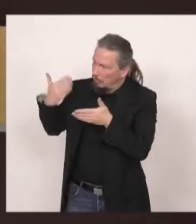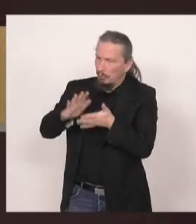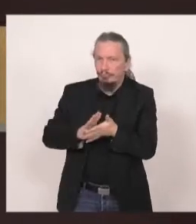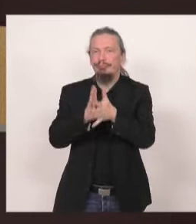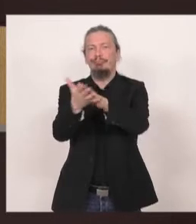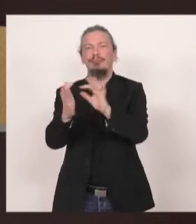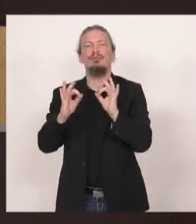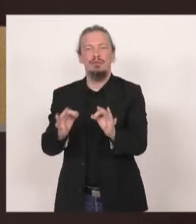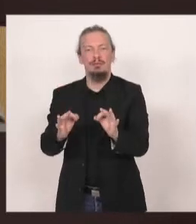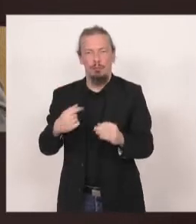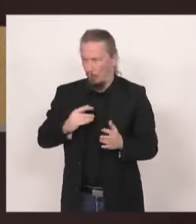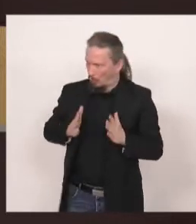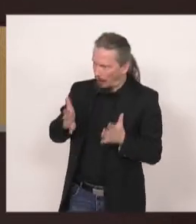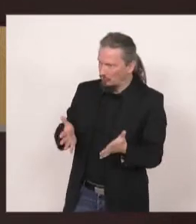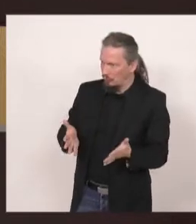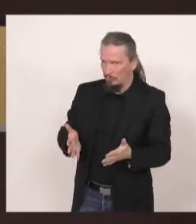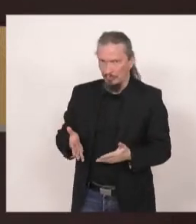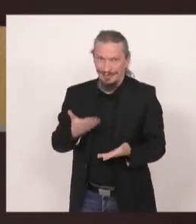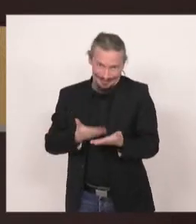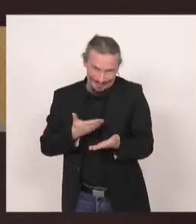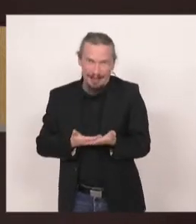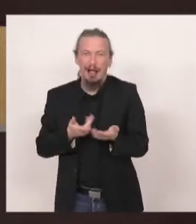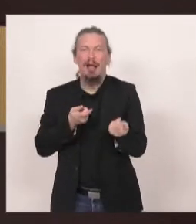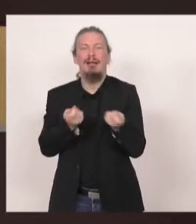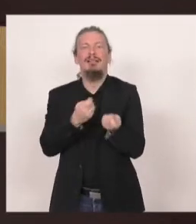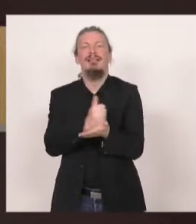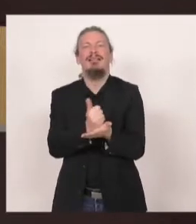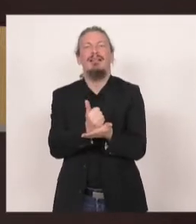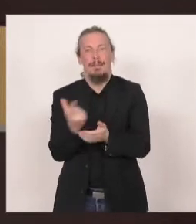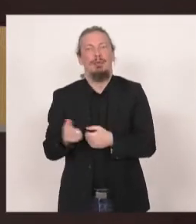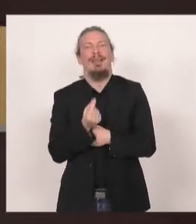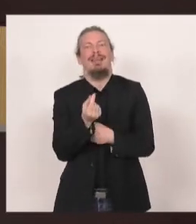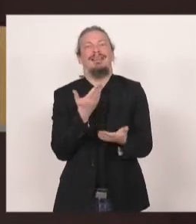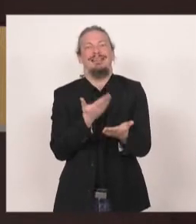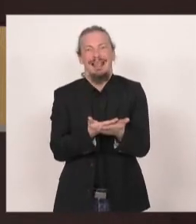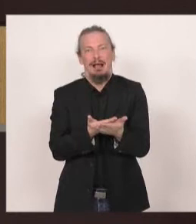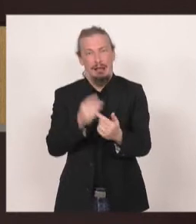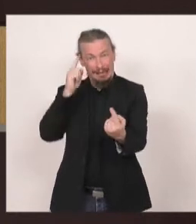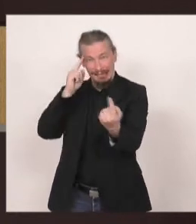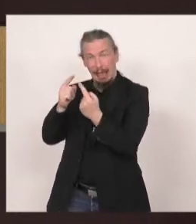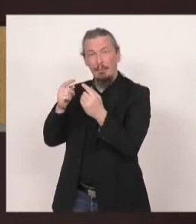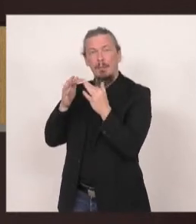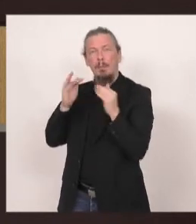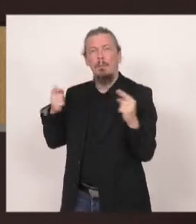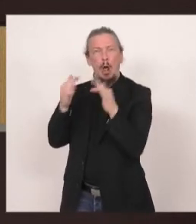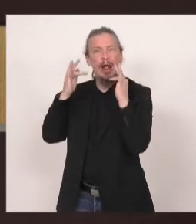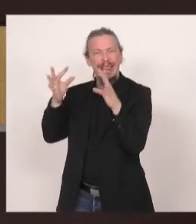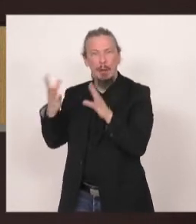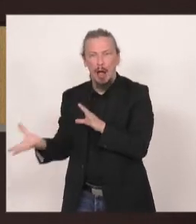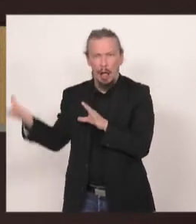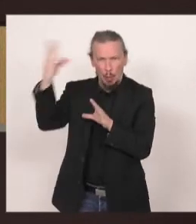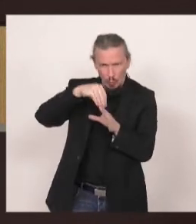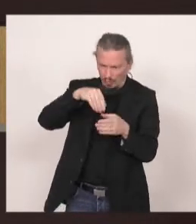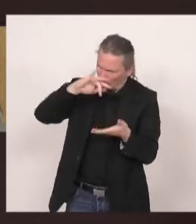d'ailleurs je m'y suis engagée. Donc c'est dans cette gouvernance territoriale et partenariale que tout tous les sujets du plan climat sont abordés et je ne